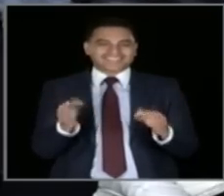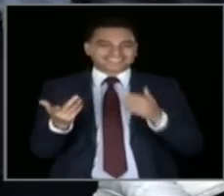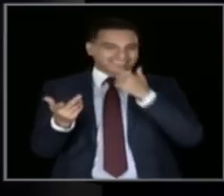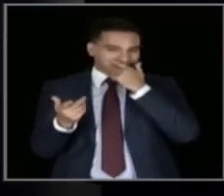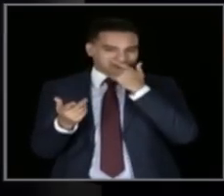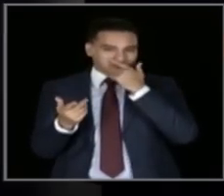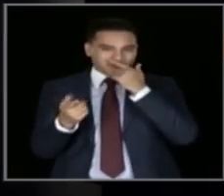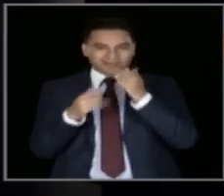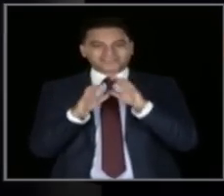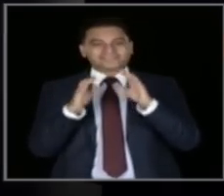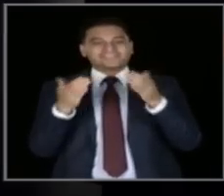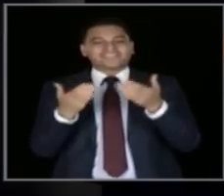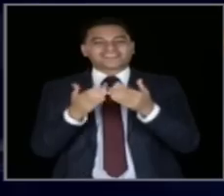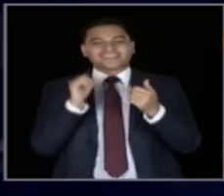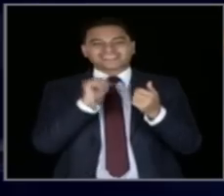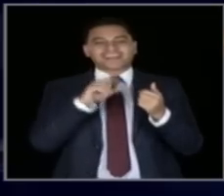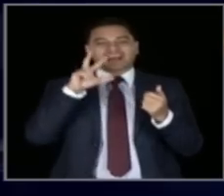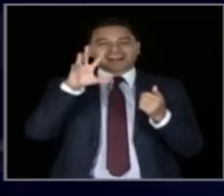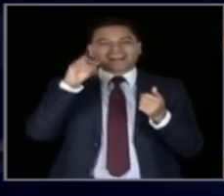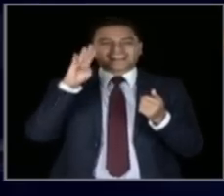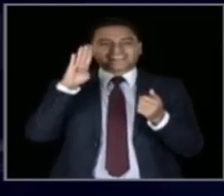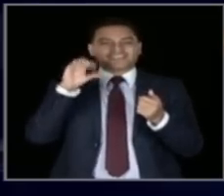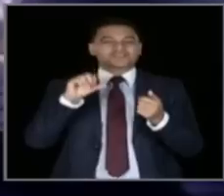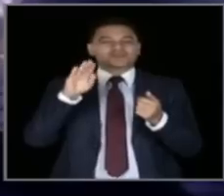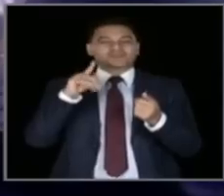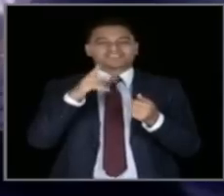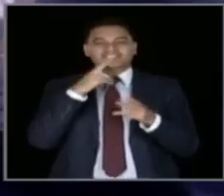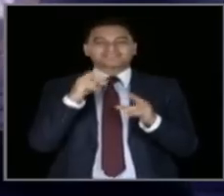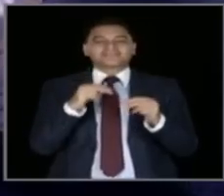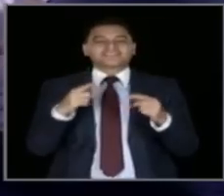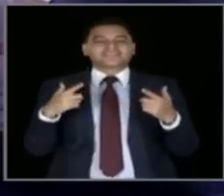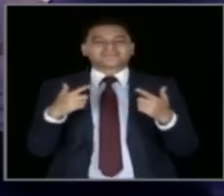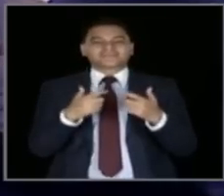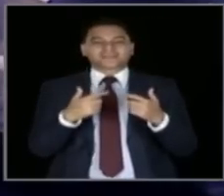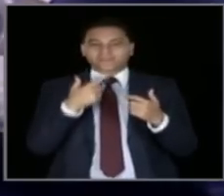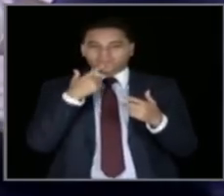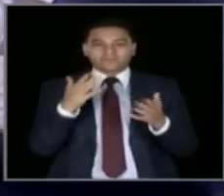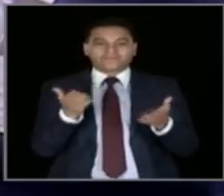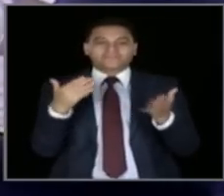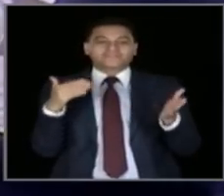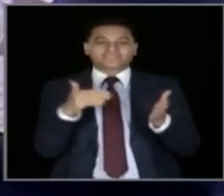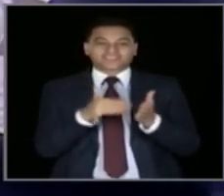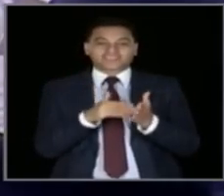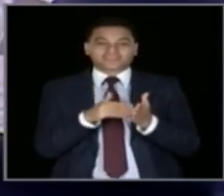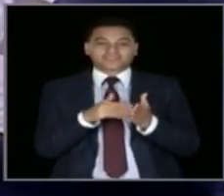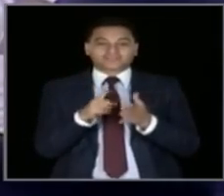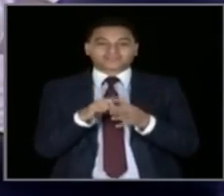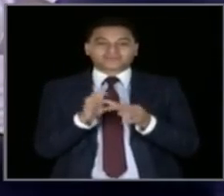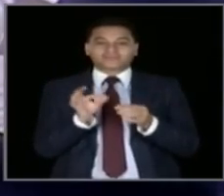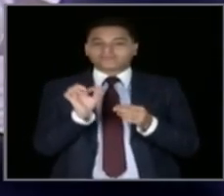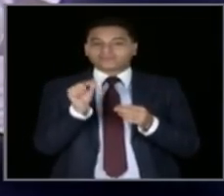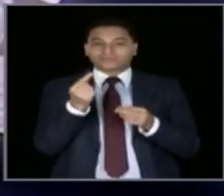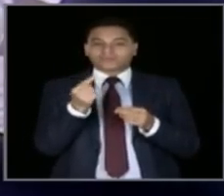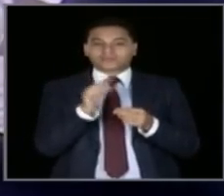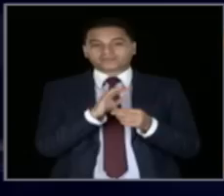تبع فريق الهكسوس، فهمت؟ دخل تحارب. دخل حرب عظيم. اللي قلت بص يا اخي كده من الاخر، هي نقطه،